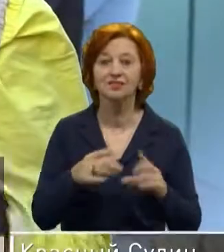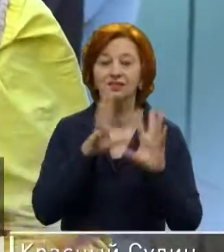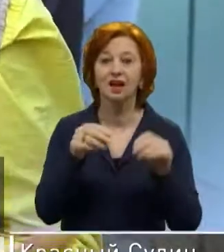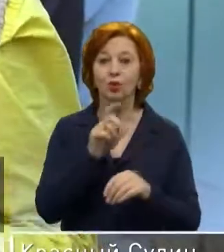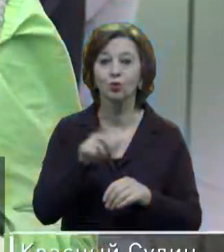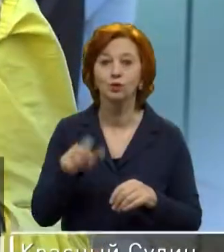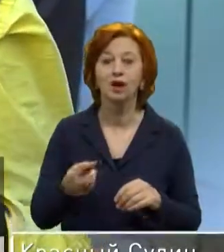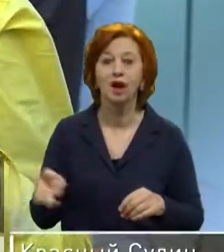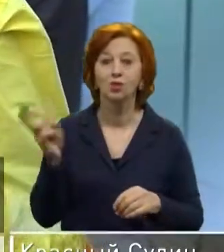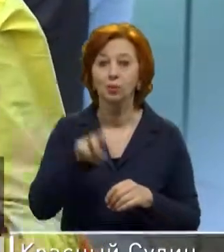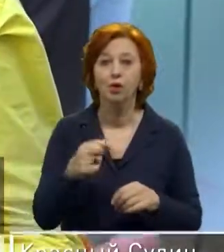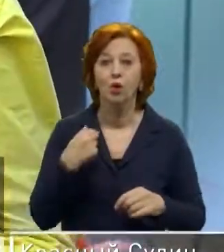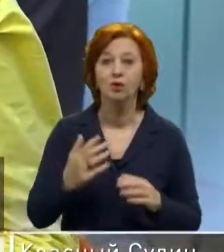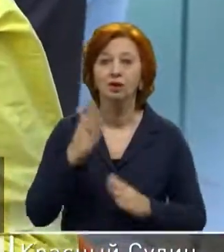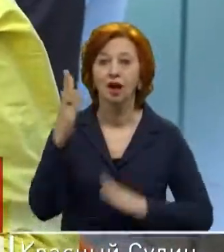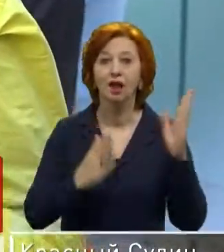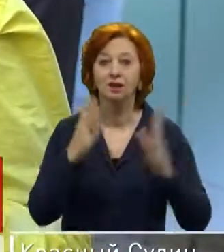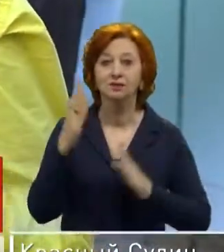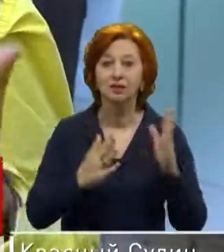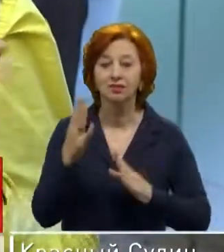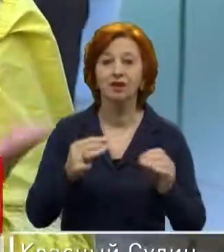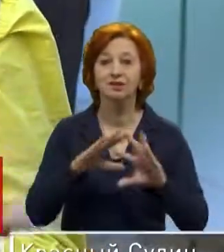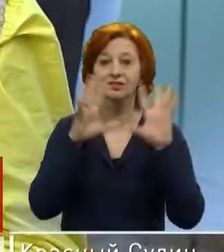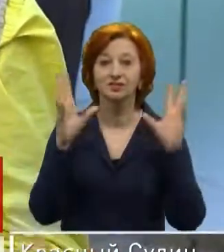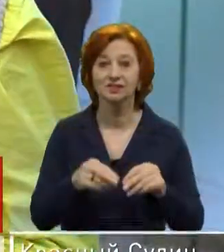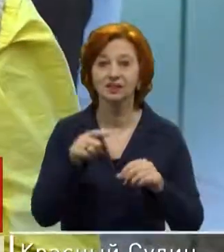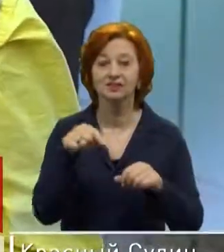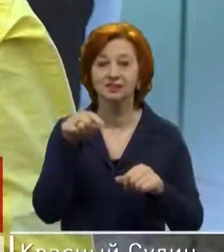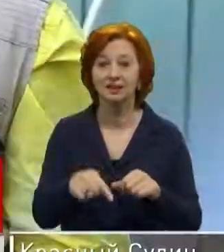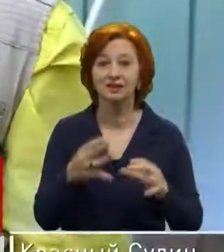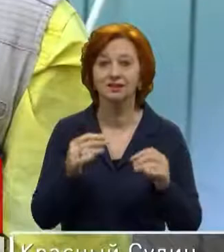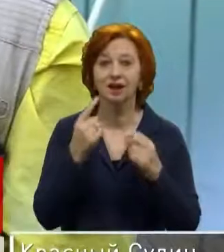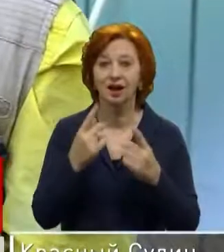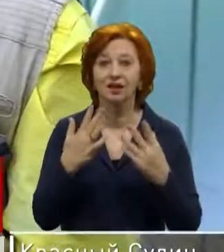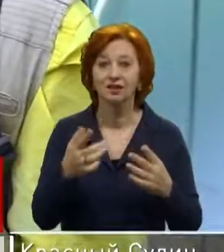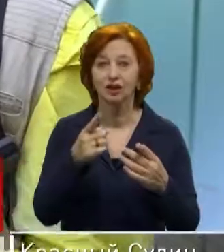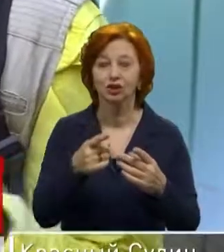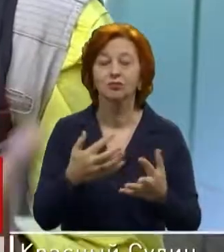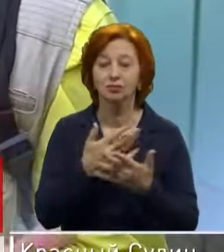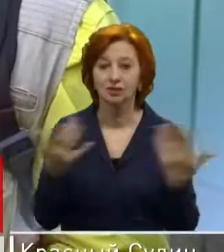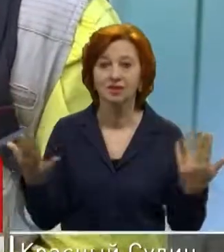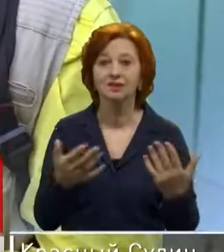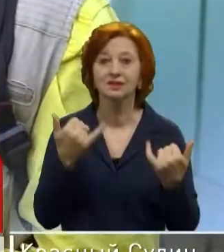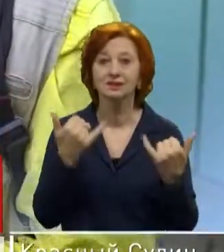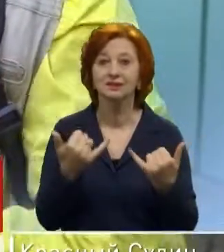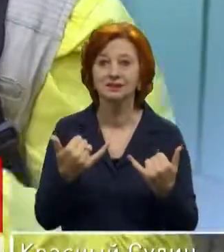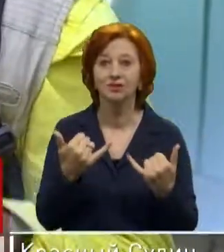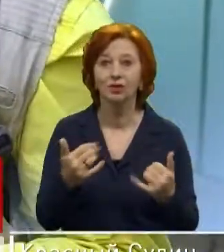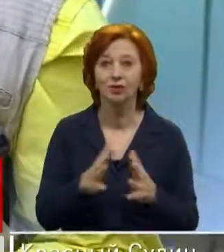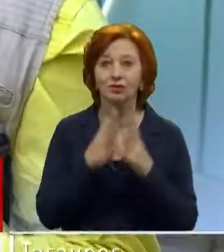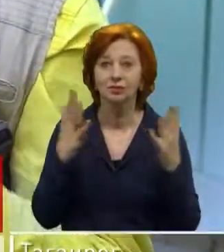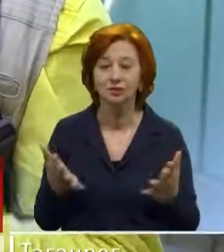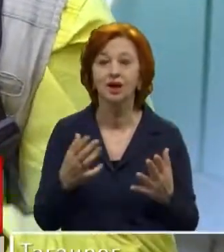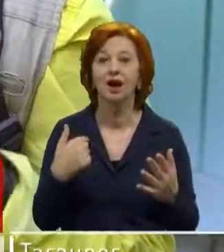нашей информации переживали и были под бомбардировками, да, и сегодня, по идее, голосуют